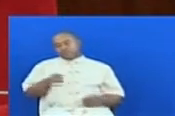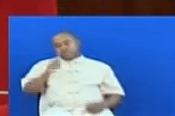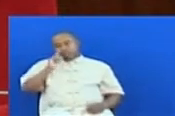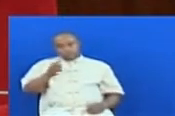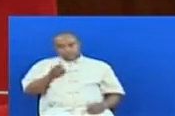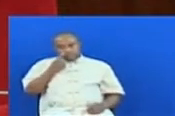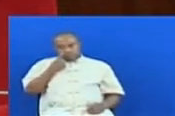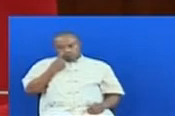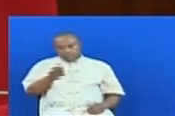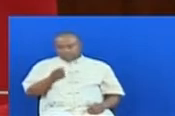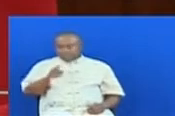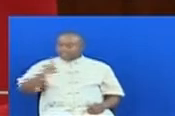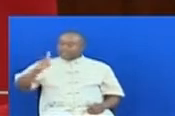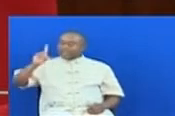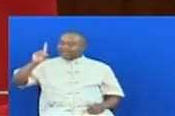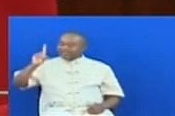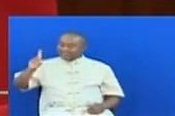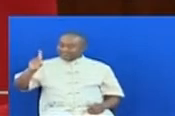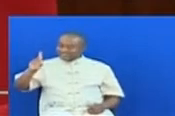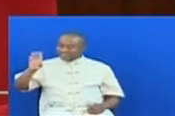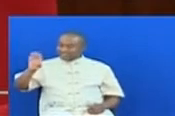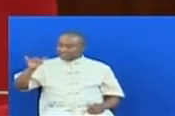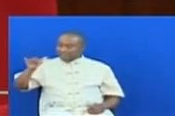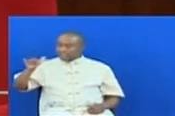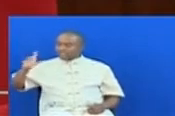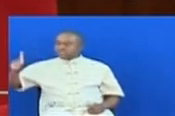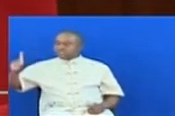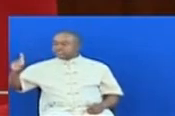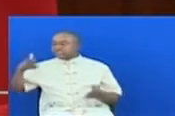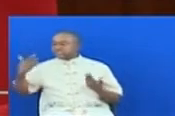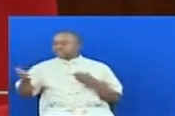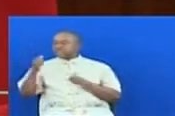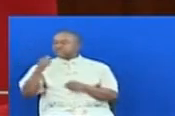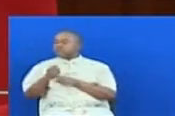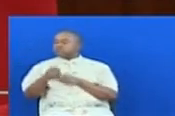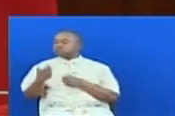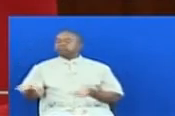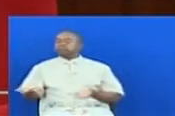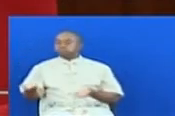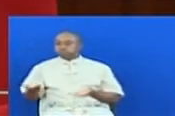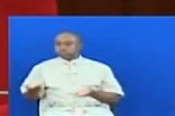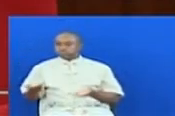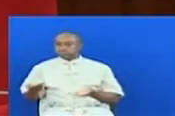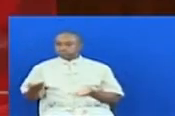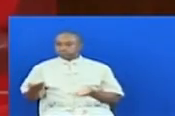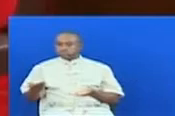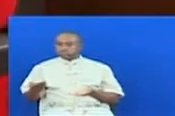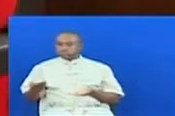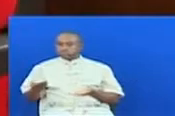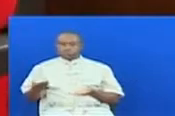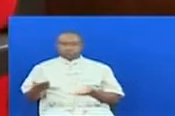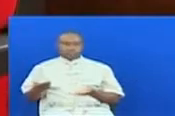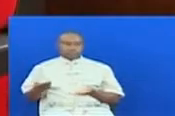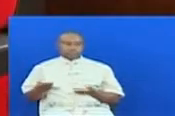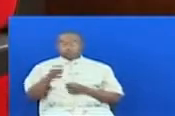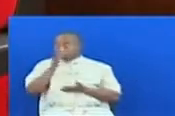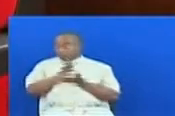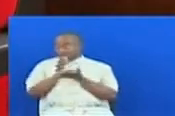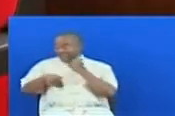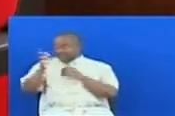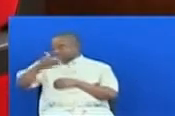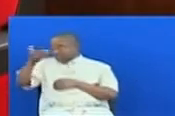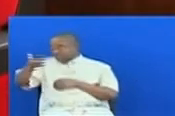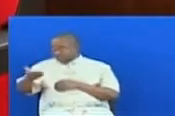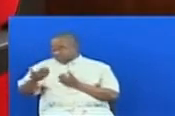D by D sasa hivi inafanya kazi kwa kiasi gani. Ni kweli kwamba hivi serikali za